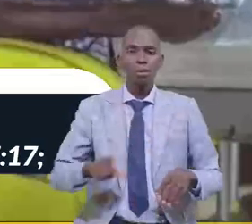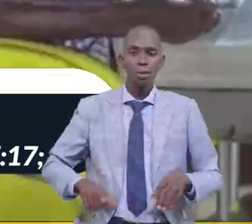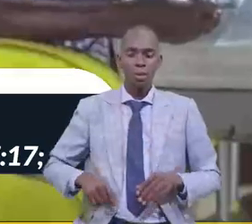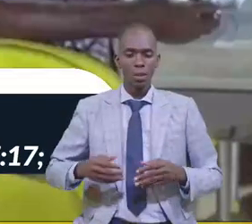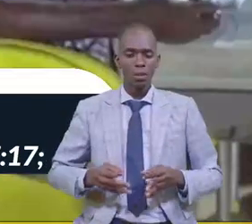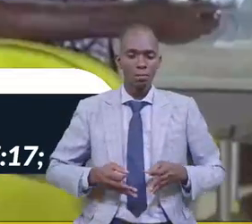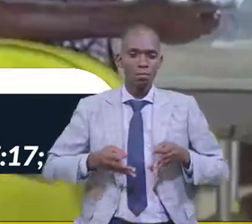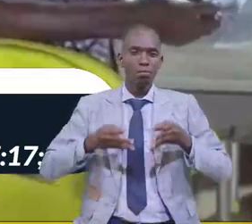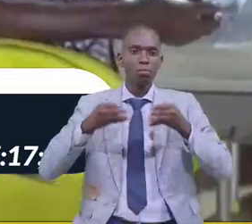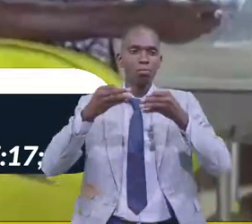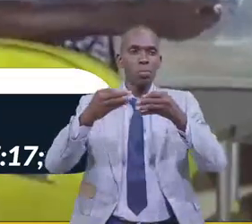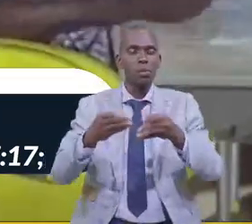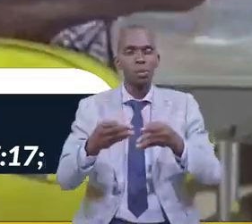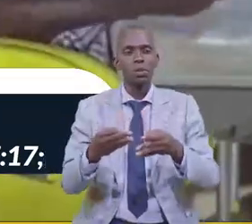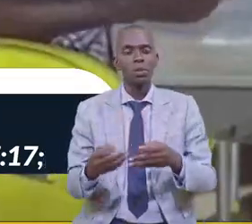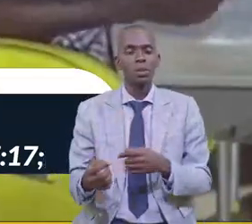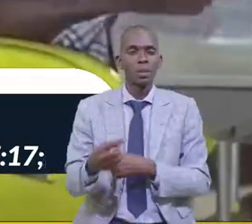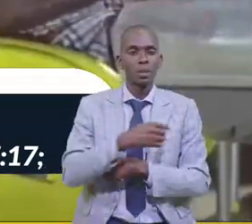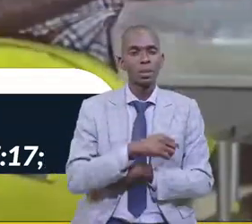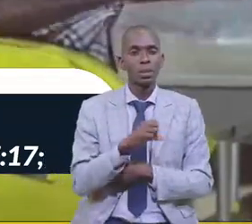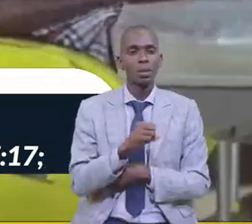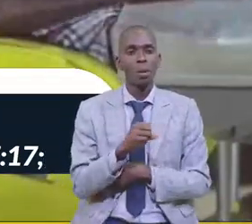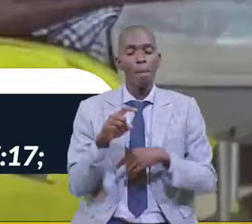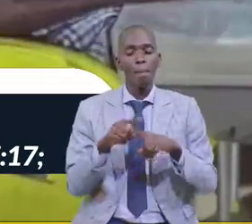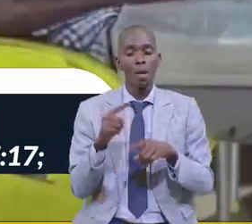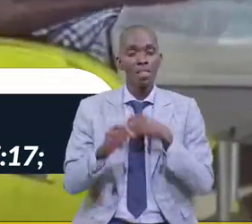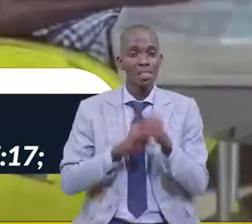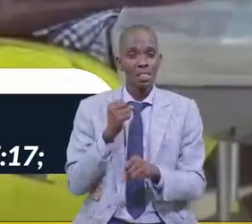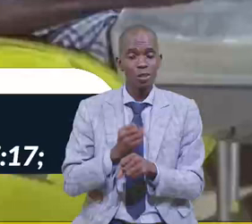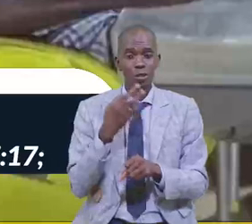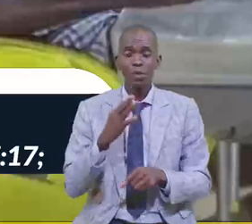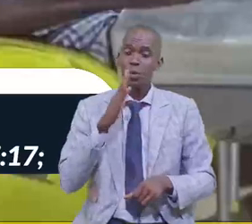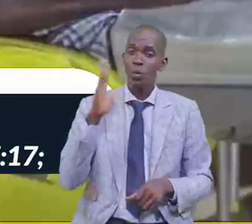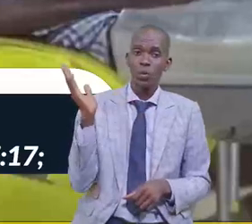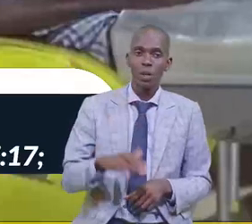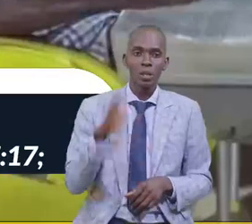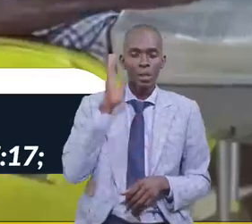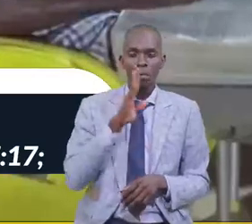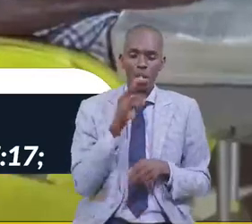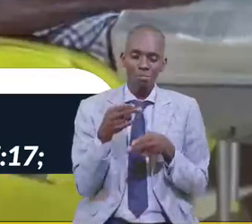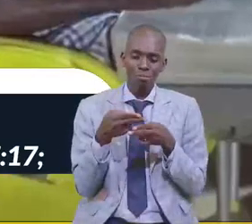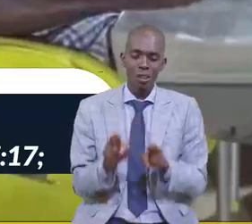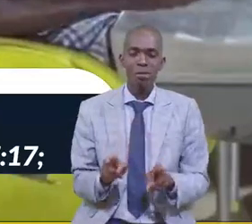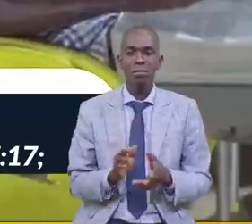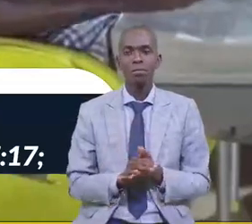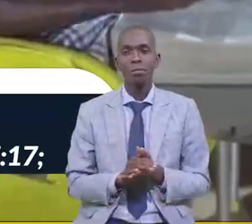l'Éternel augmente les jours, mais les années des méchants sont